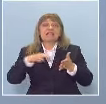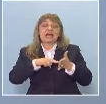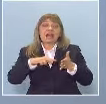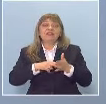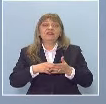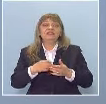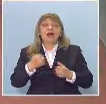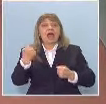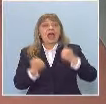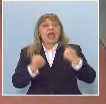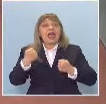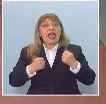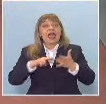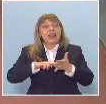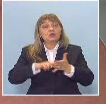електромобили.